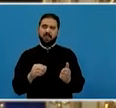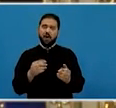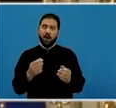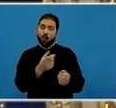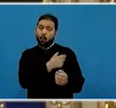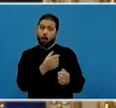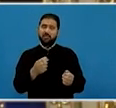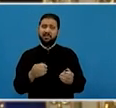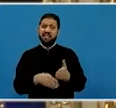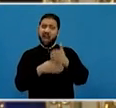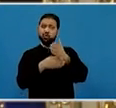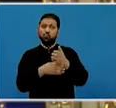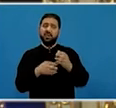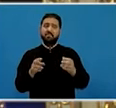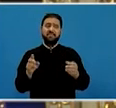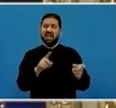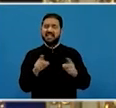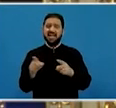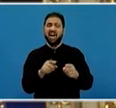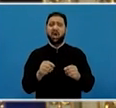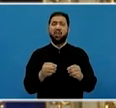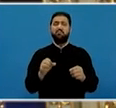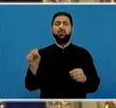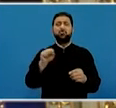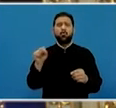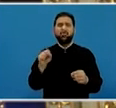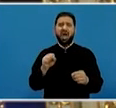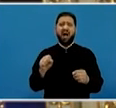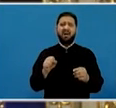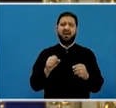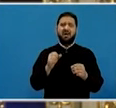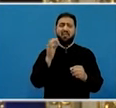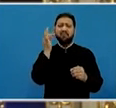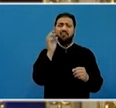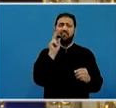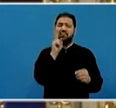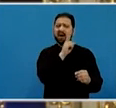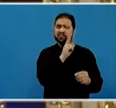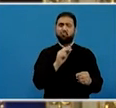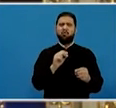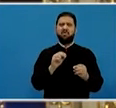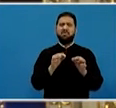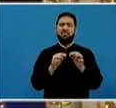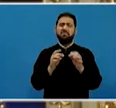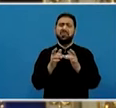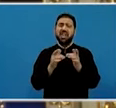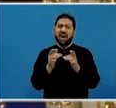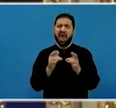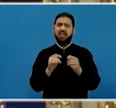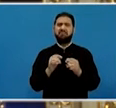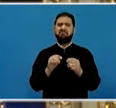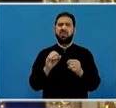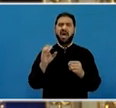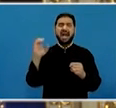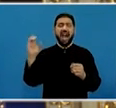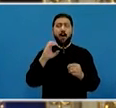în general la ajutorarea semenilor? Campanii umanitare, cel mai recent exemplu este campania pentru